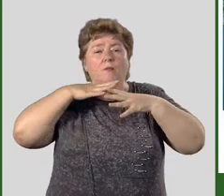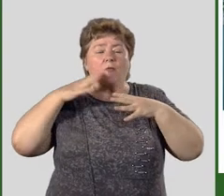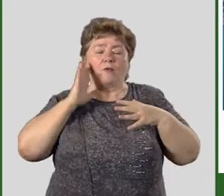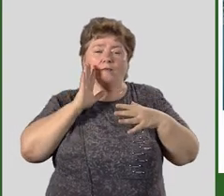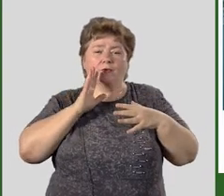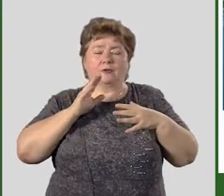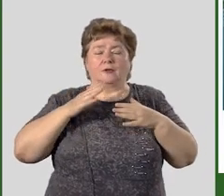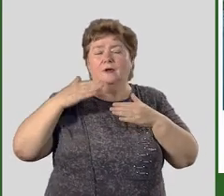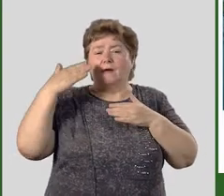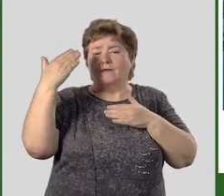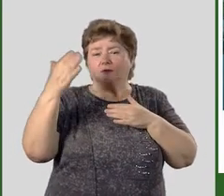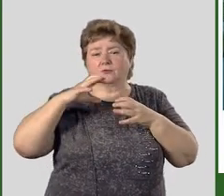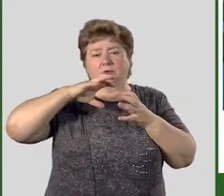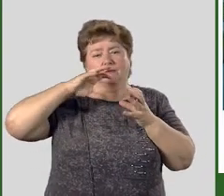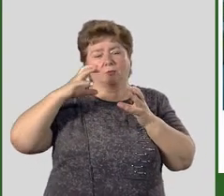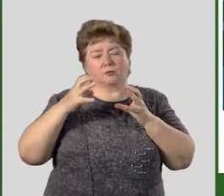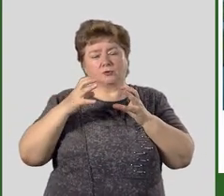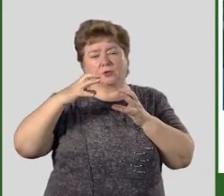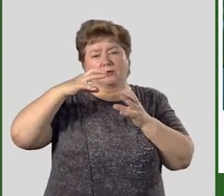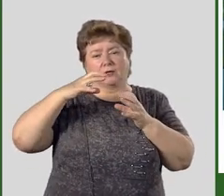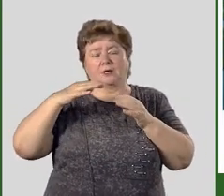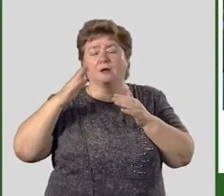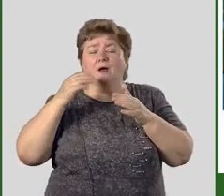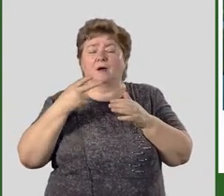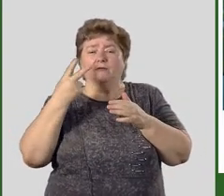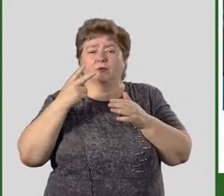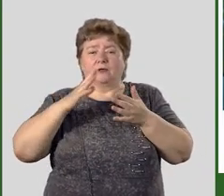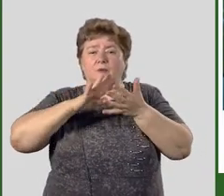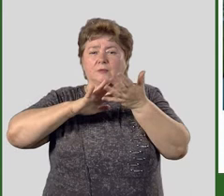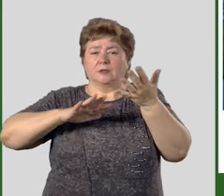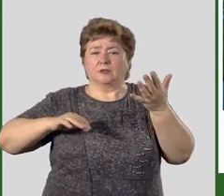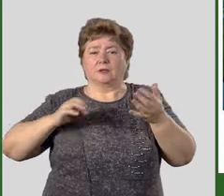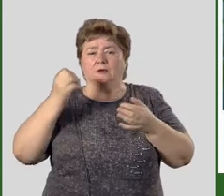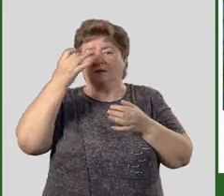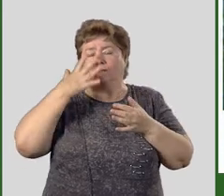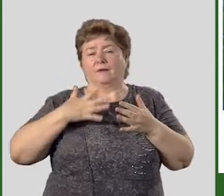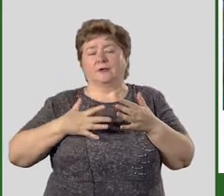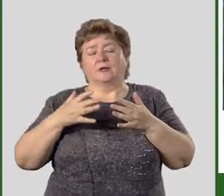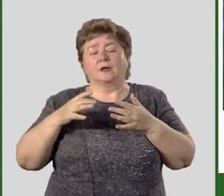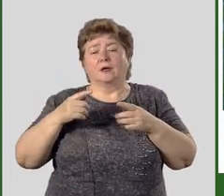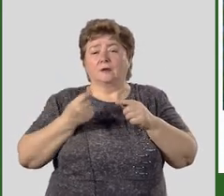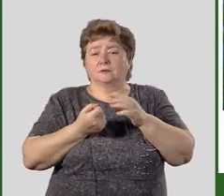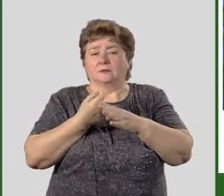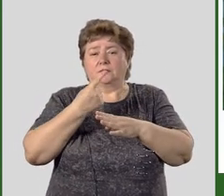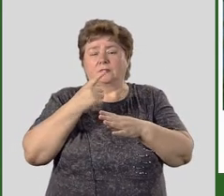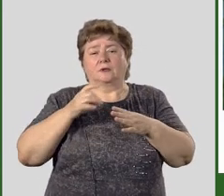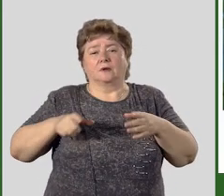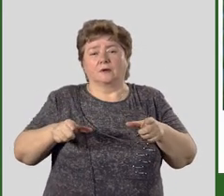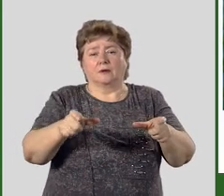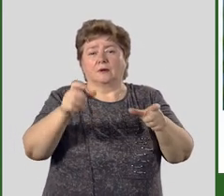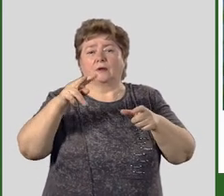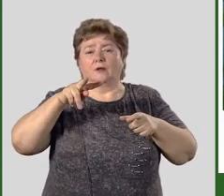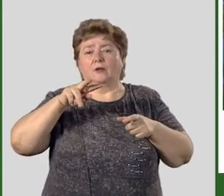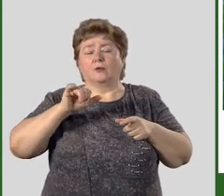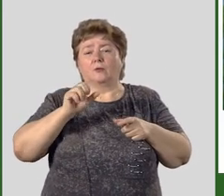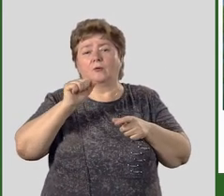полноводная река восточного полушария, вторая по длине в Африке. Ее исток – река